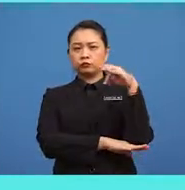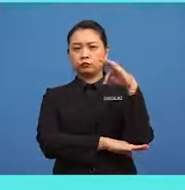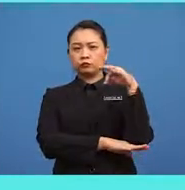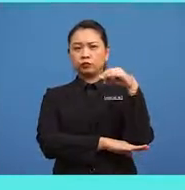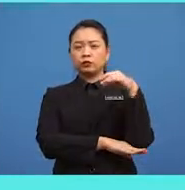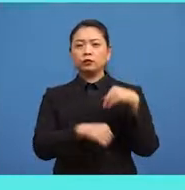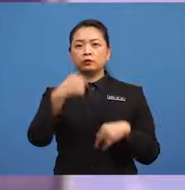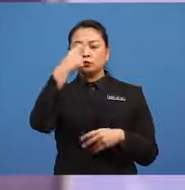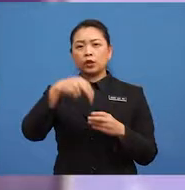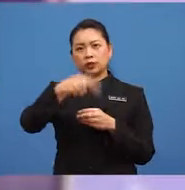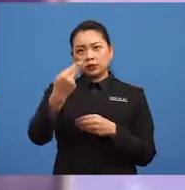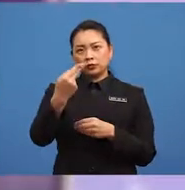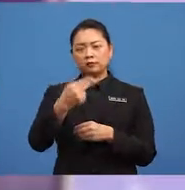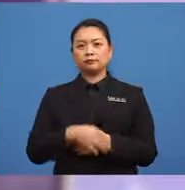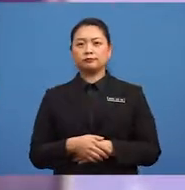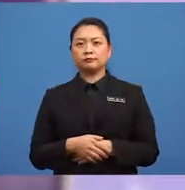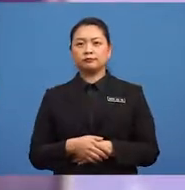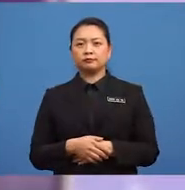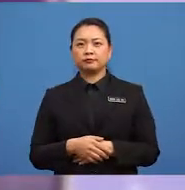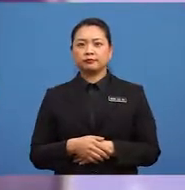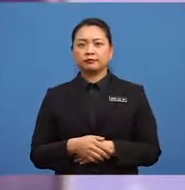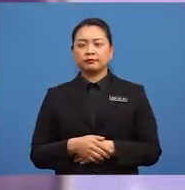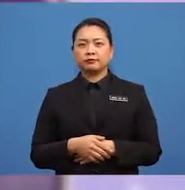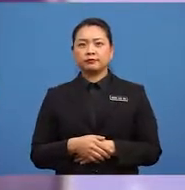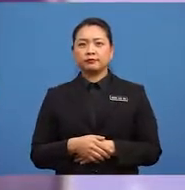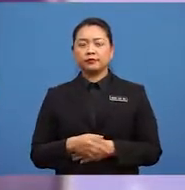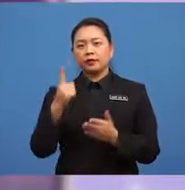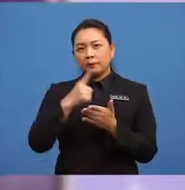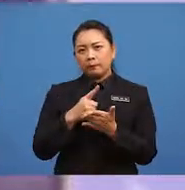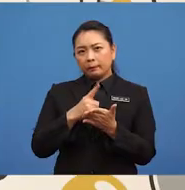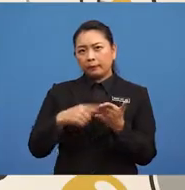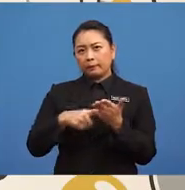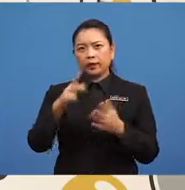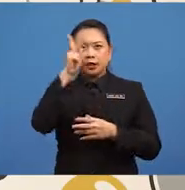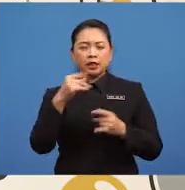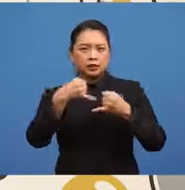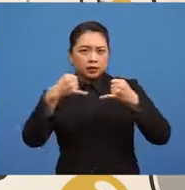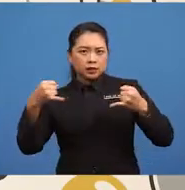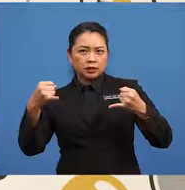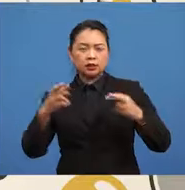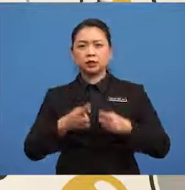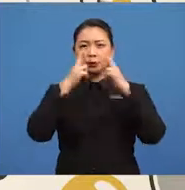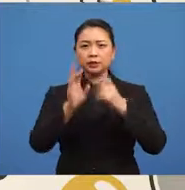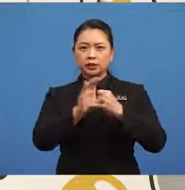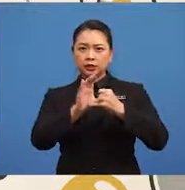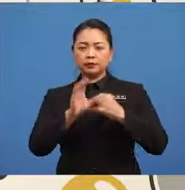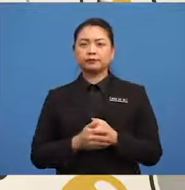menghasilkan glukosa. Seterusnya, mari kita lihat apakah jenis-jenis respirasi sel.